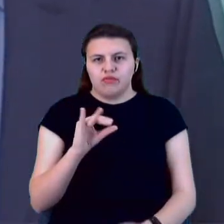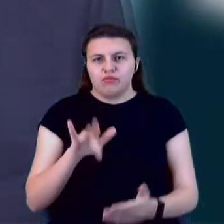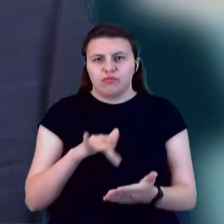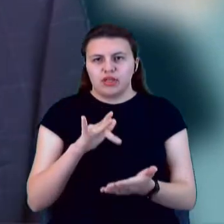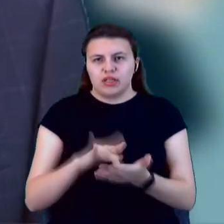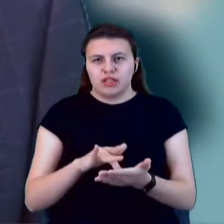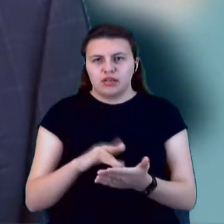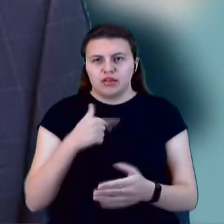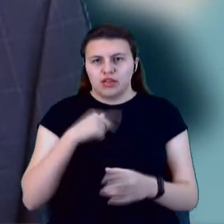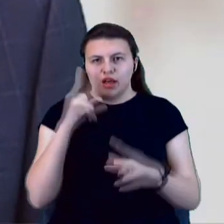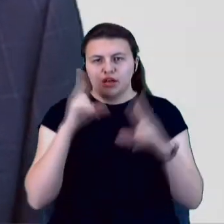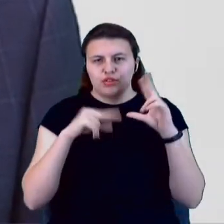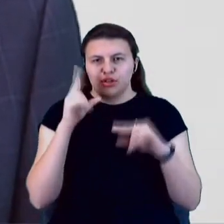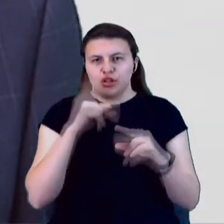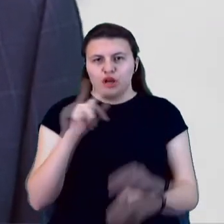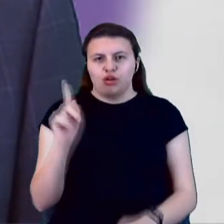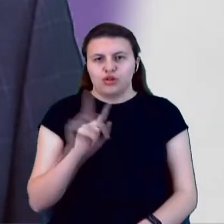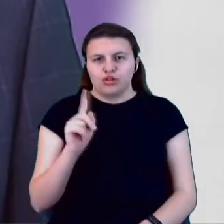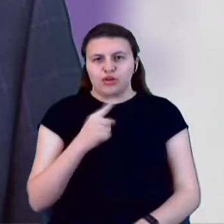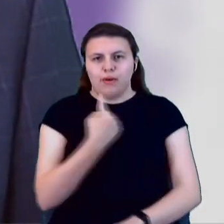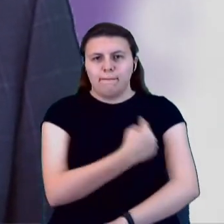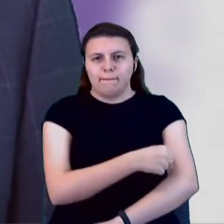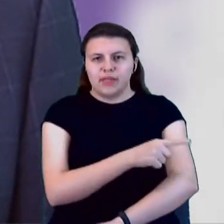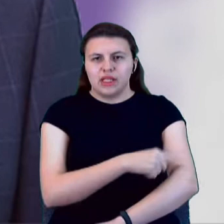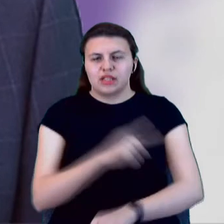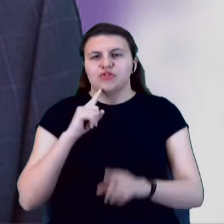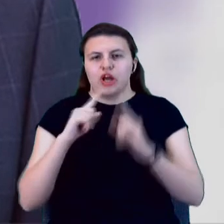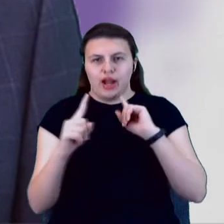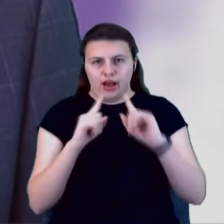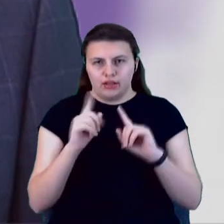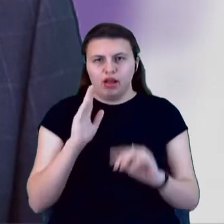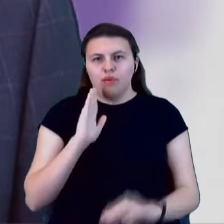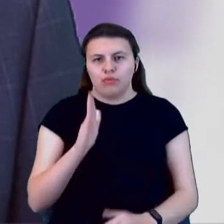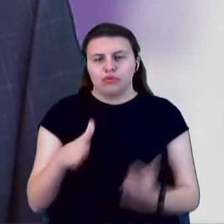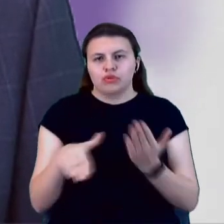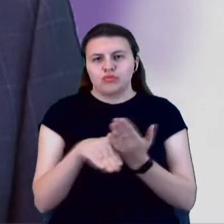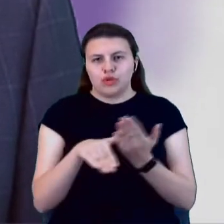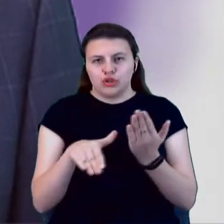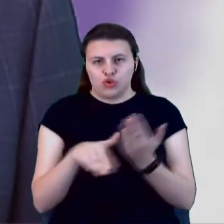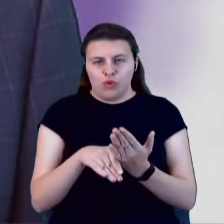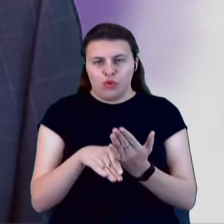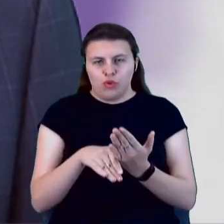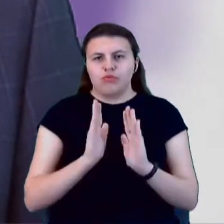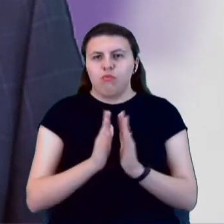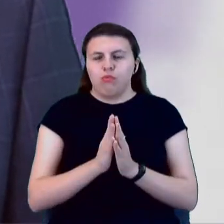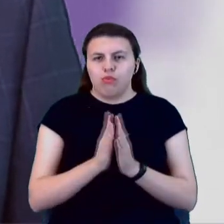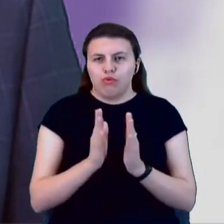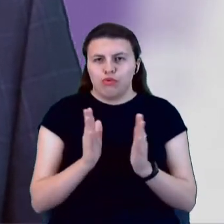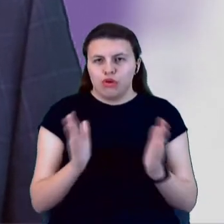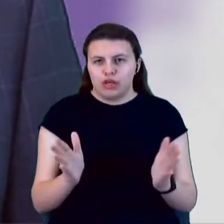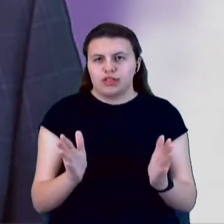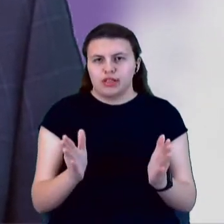Я вважаю, що медична рада будет способствовать более тесной